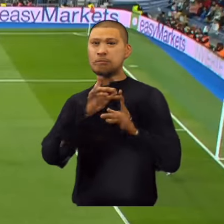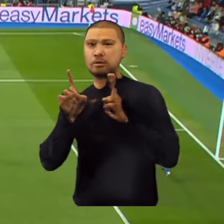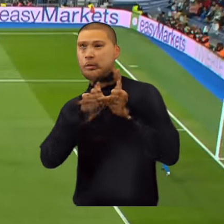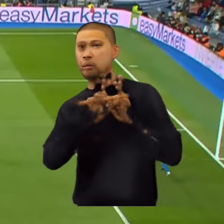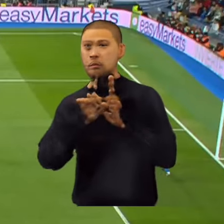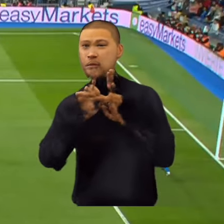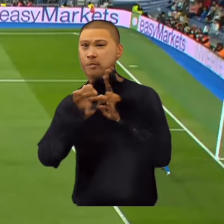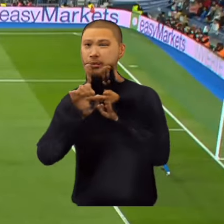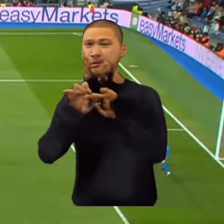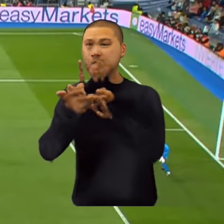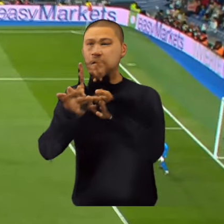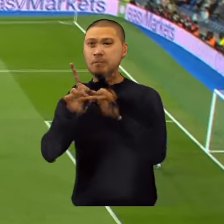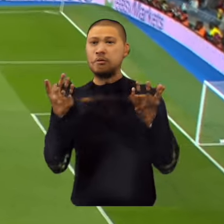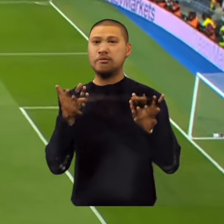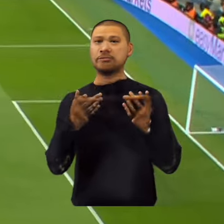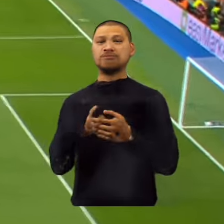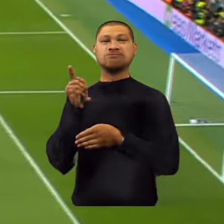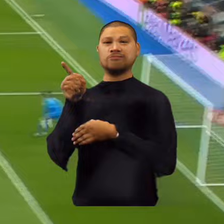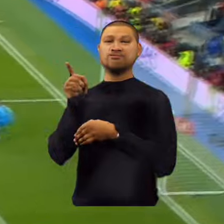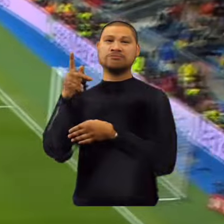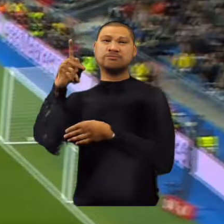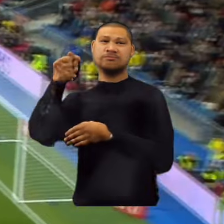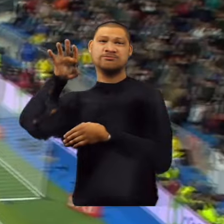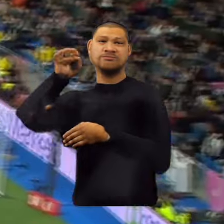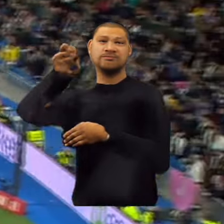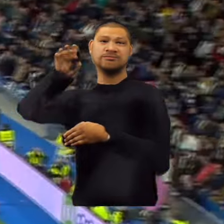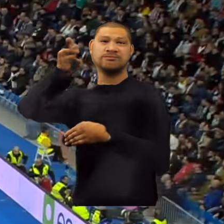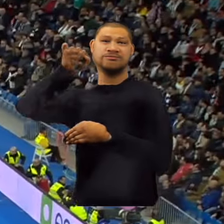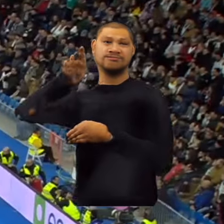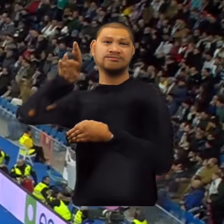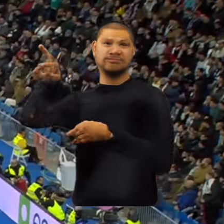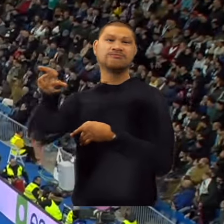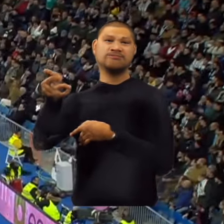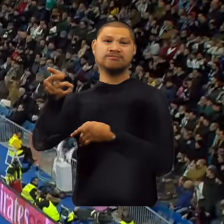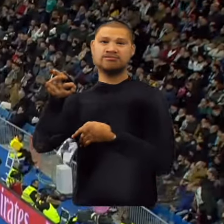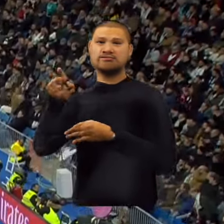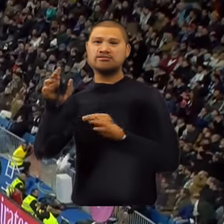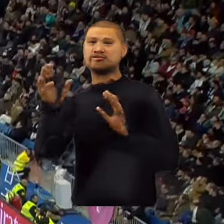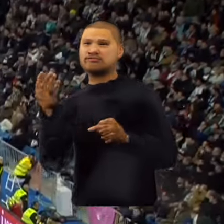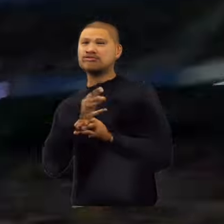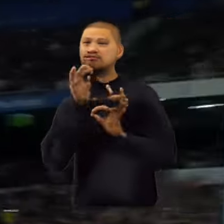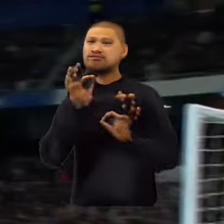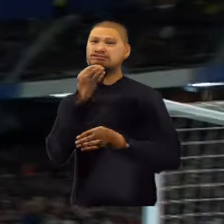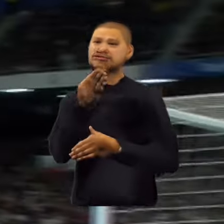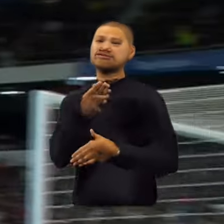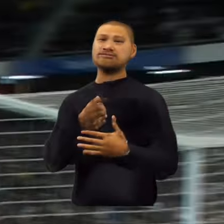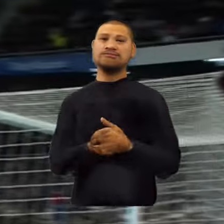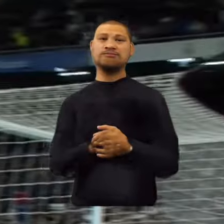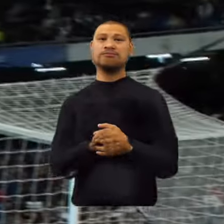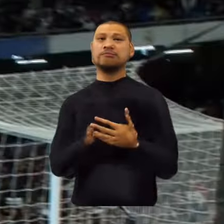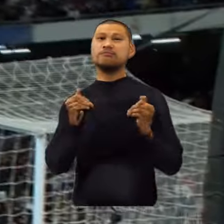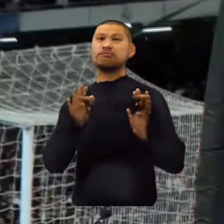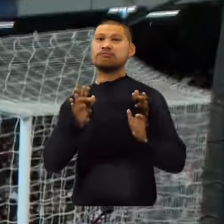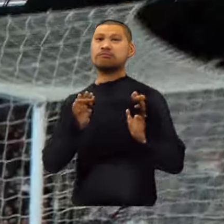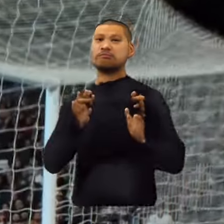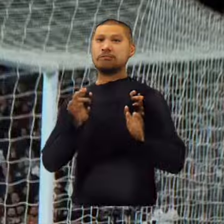barcelonais sur le dos. Et voilà, Kessié qui fait le bon appel. Il y avait